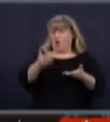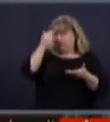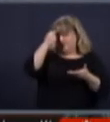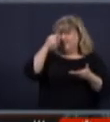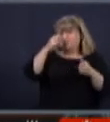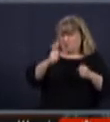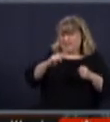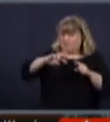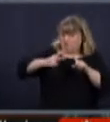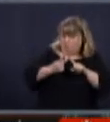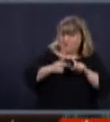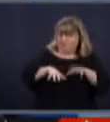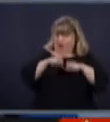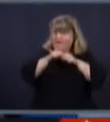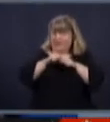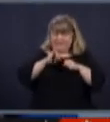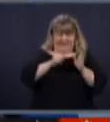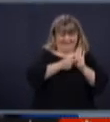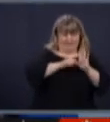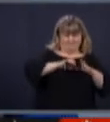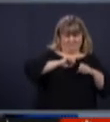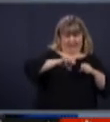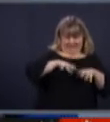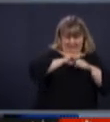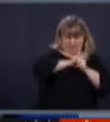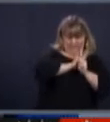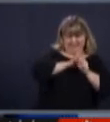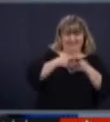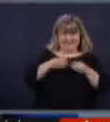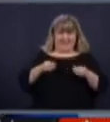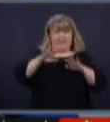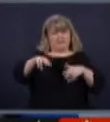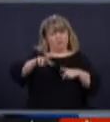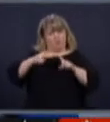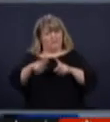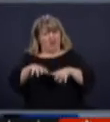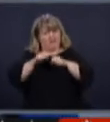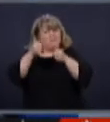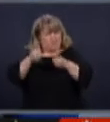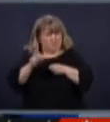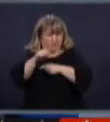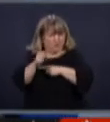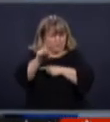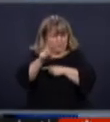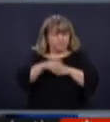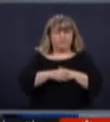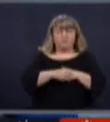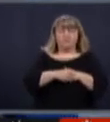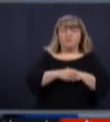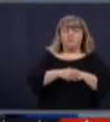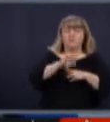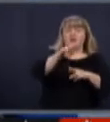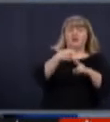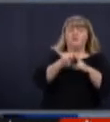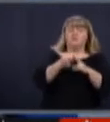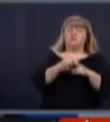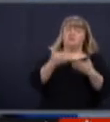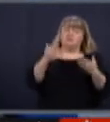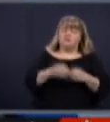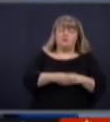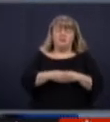virus une fois qu'on est guéri? Vos questions sont bonnes, puis elles fluctuent, la réponse, en lien avec les études qui se font. C'est un peu plate,